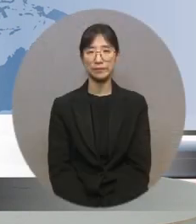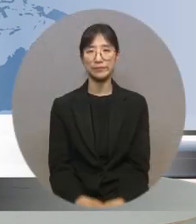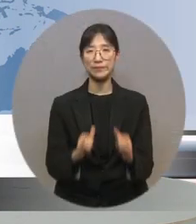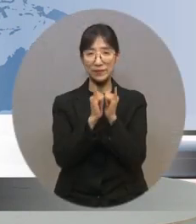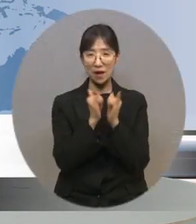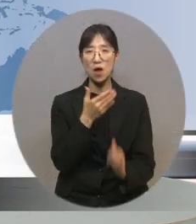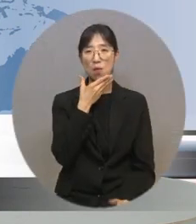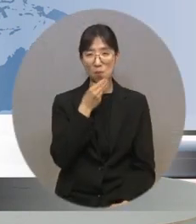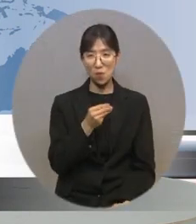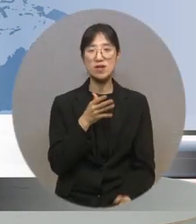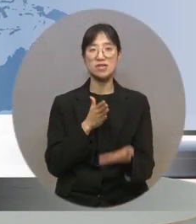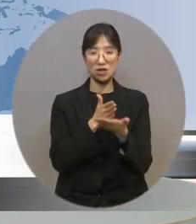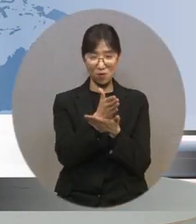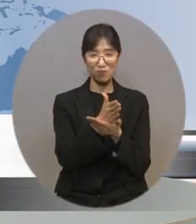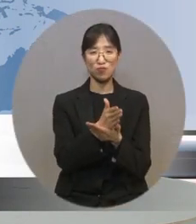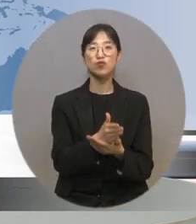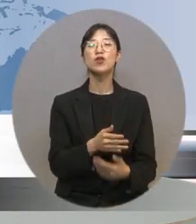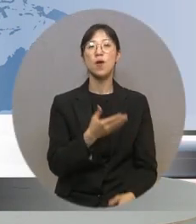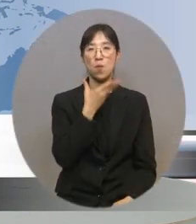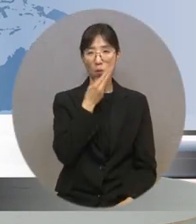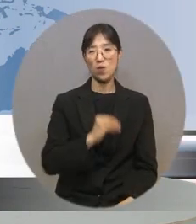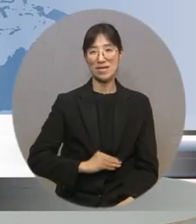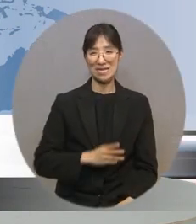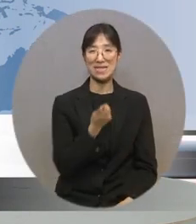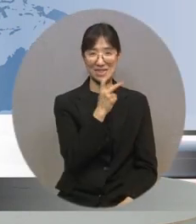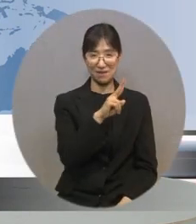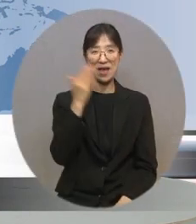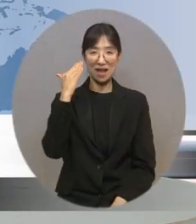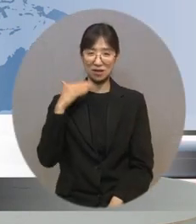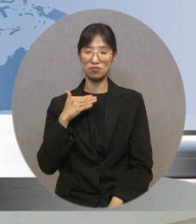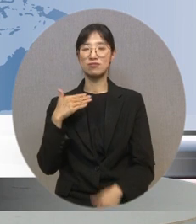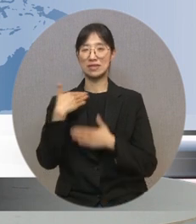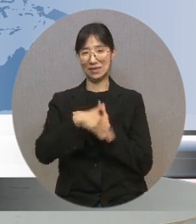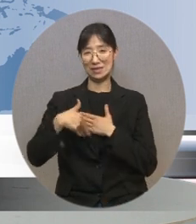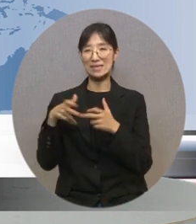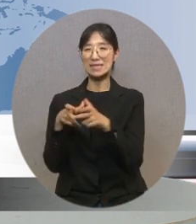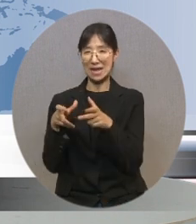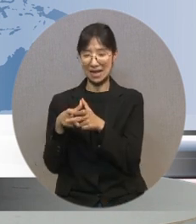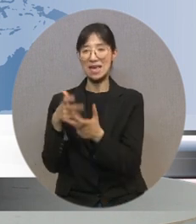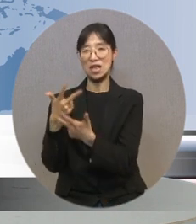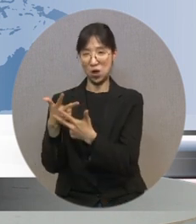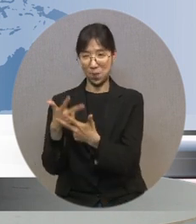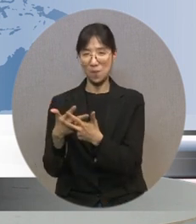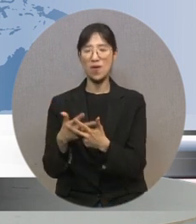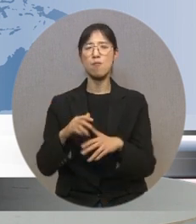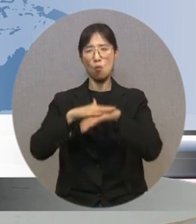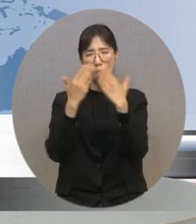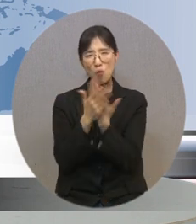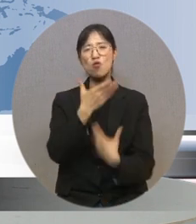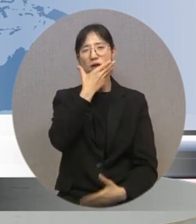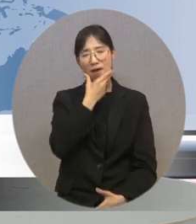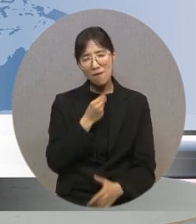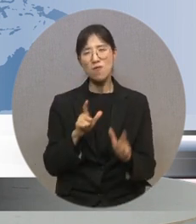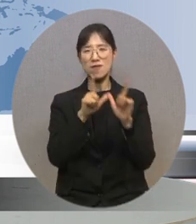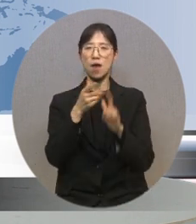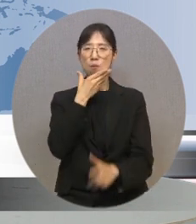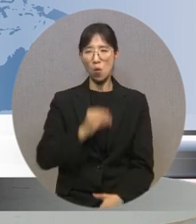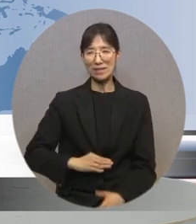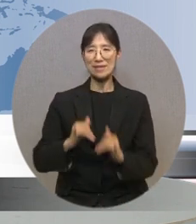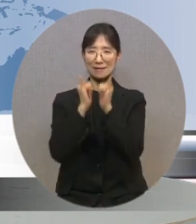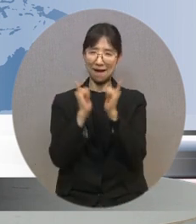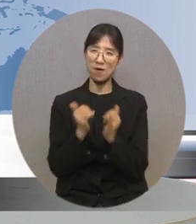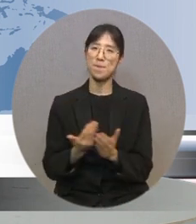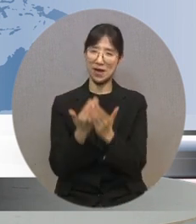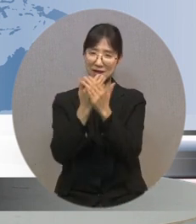사회복지 전문 채널 WBC 복지TV와 한국지체장애인협회가 누구나 행복한 삶, 복지사회로의 발전을